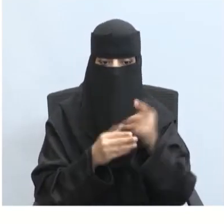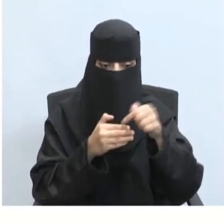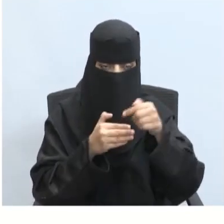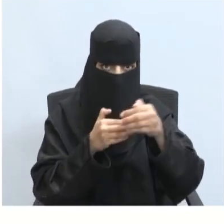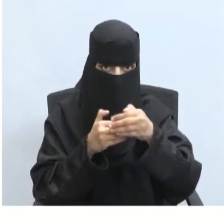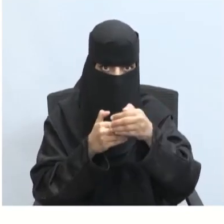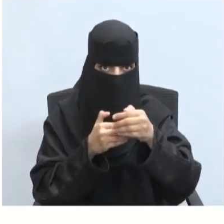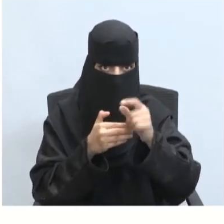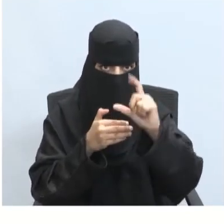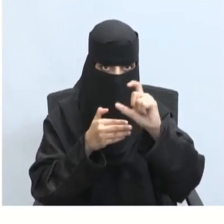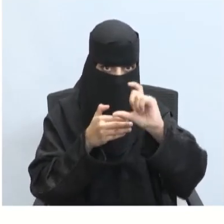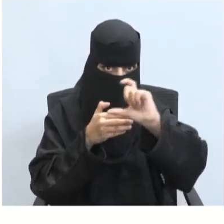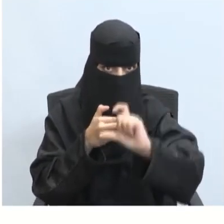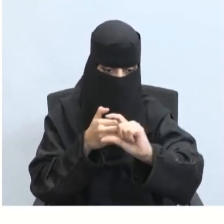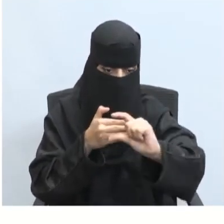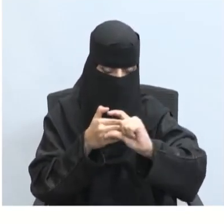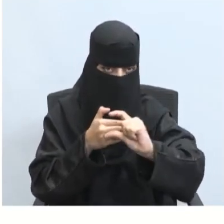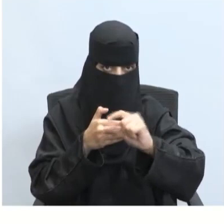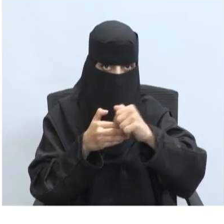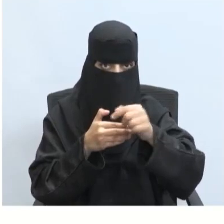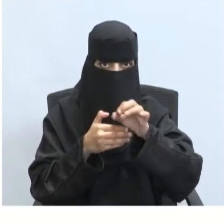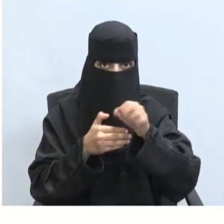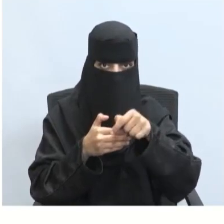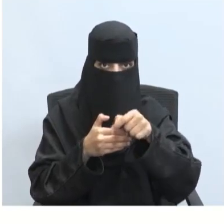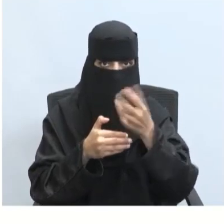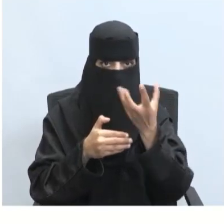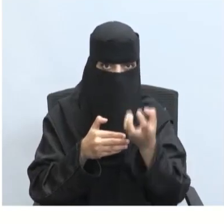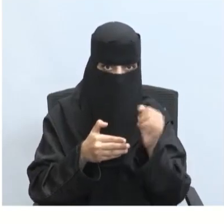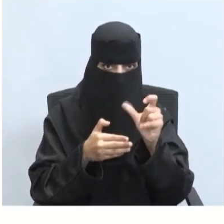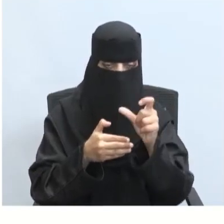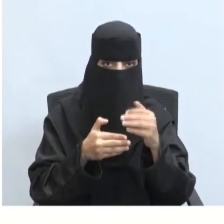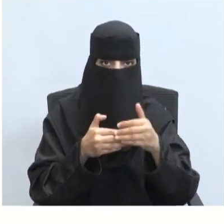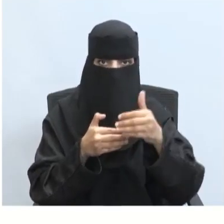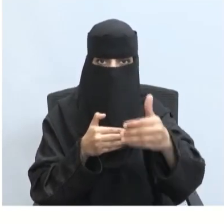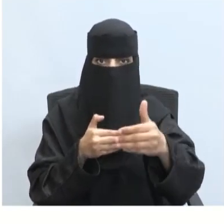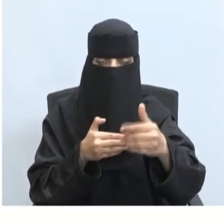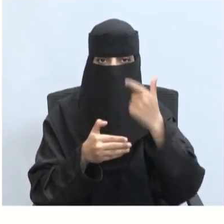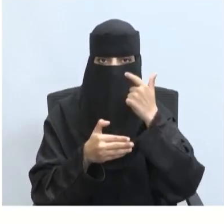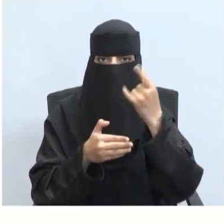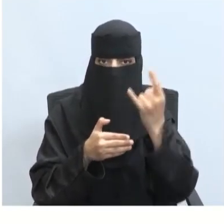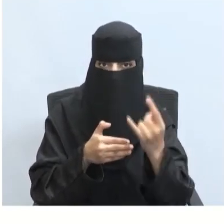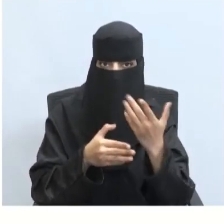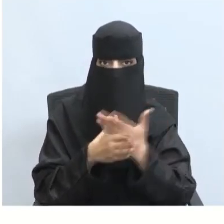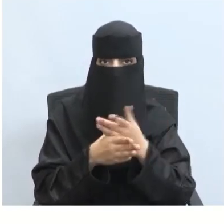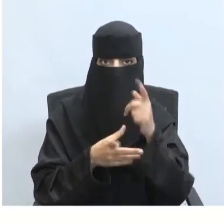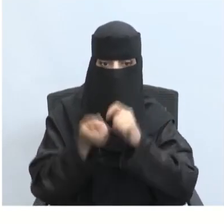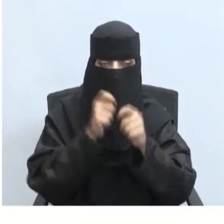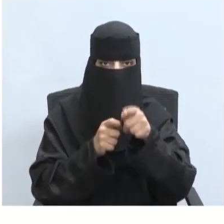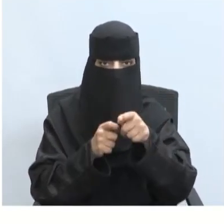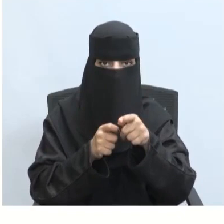البؤري للعين المصابه بقصر النظر يكون اقل من البعد البؤري للعين السليمه